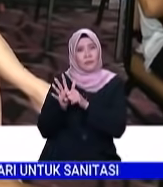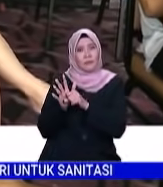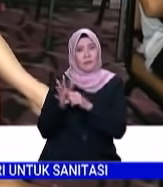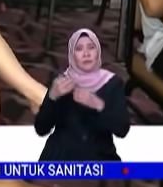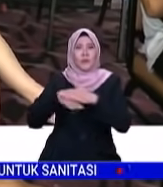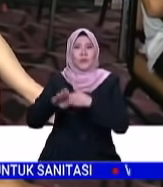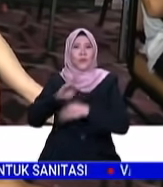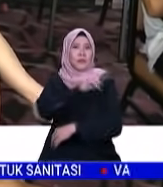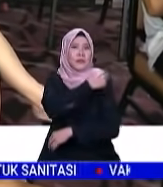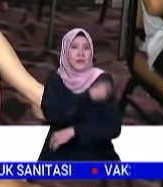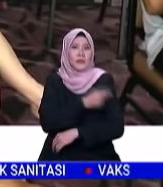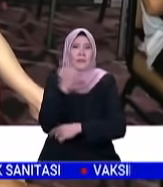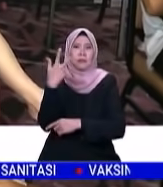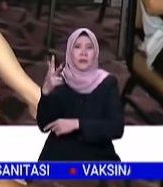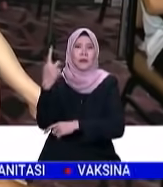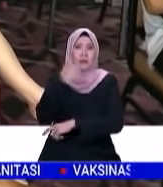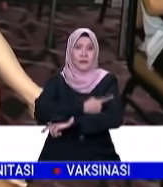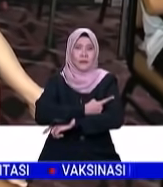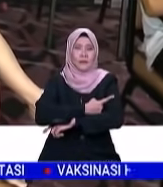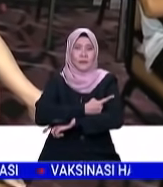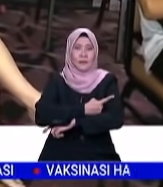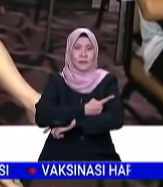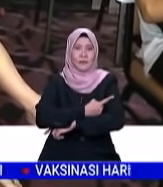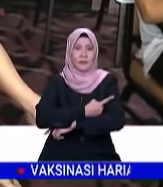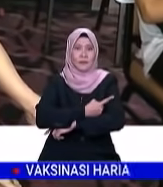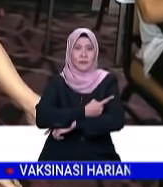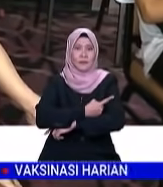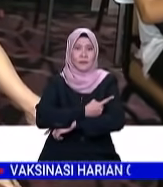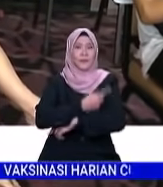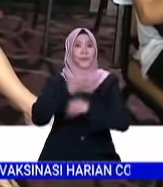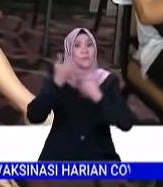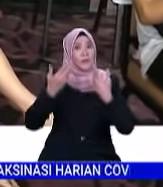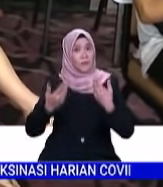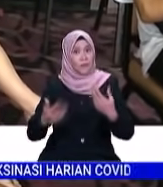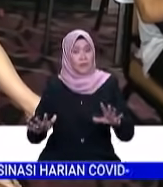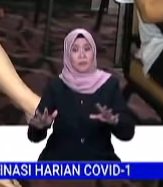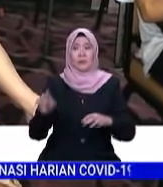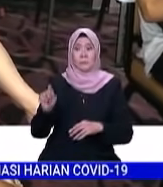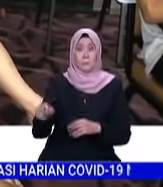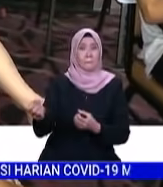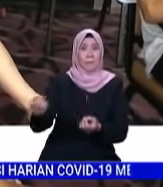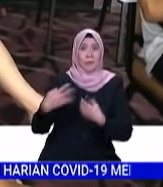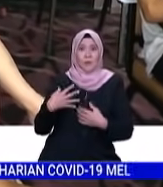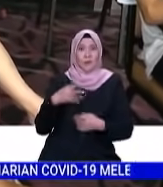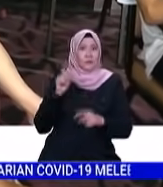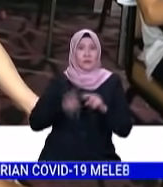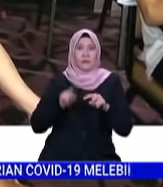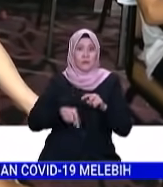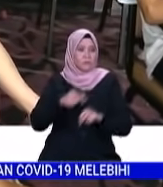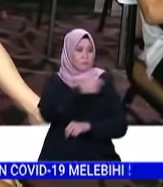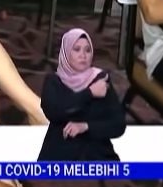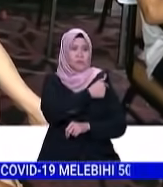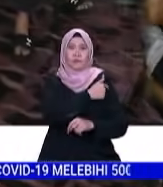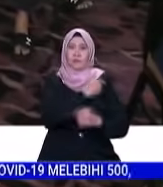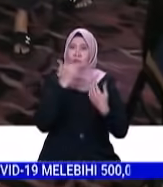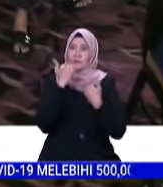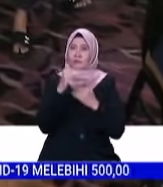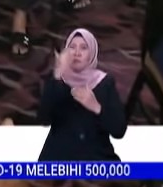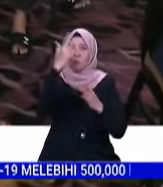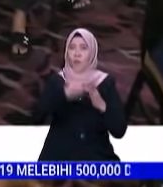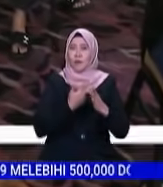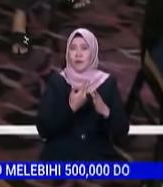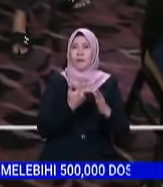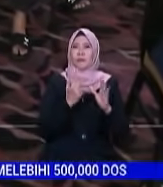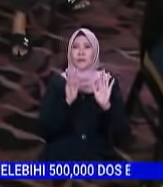Admitted di hospital 13 hari. Tapi lepas tu dia beritahu yang saya tak boleh diinjek dalam masa 3 bulan. Sebab